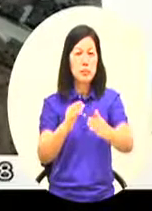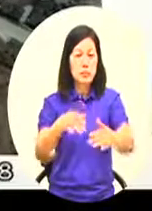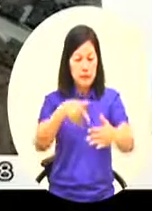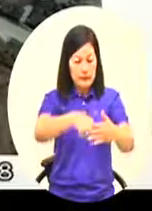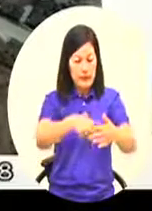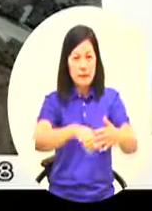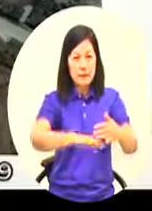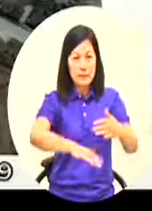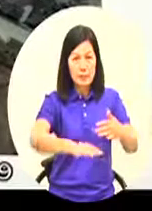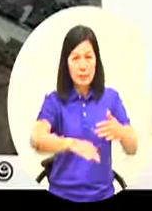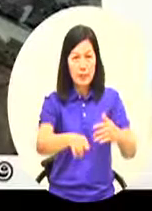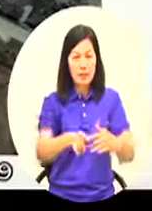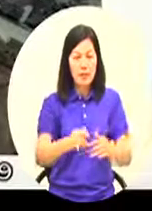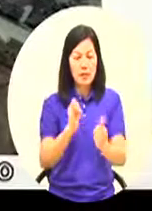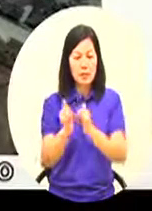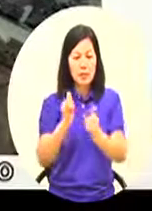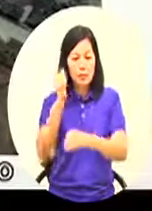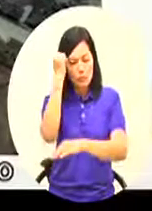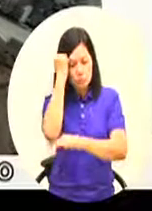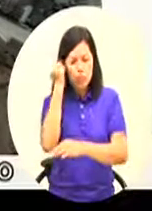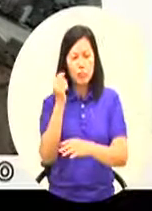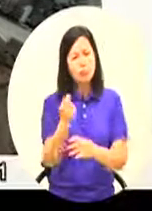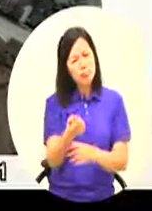边民宅不多了。